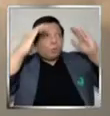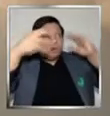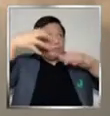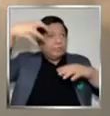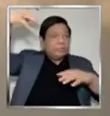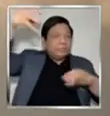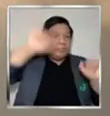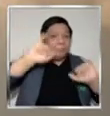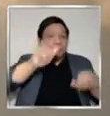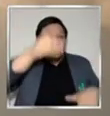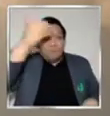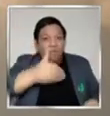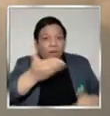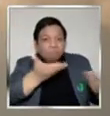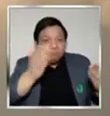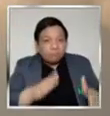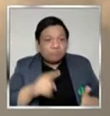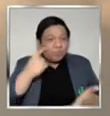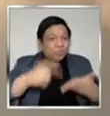mga nagbabantay dyan sa mga